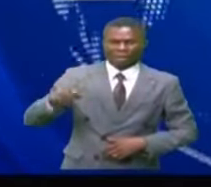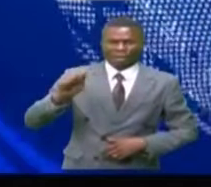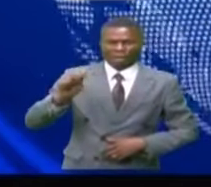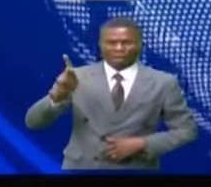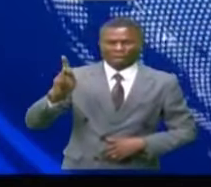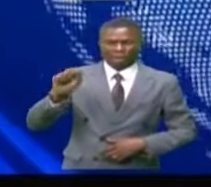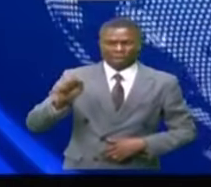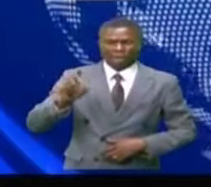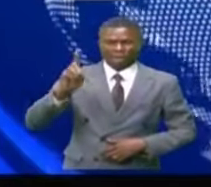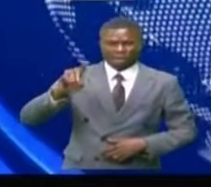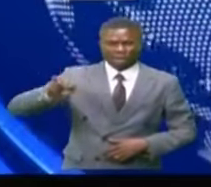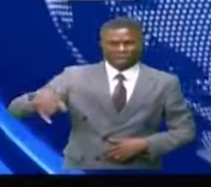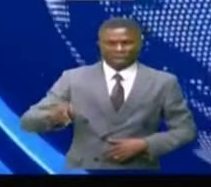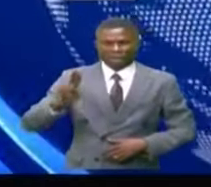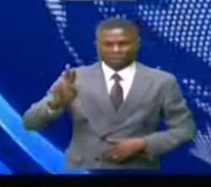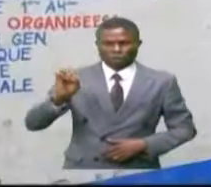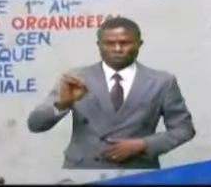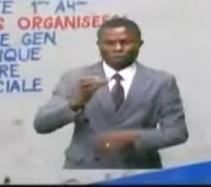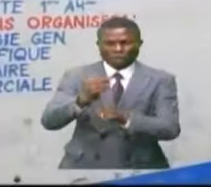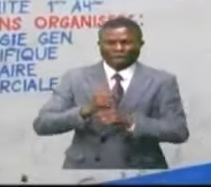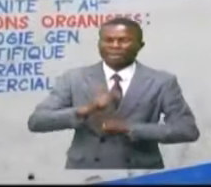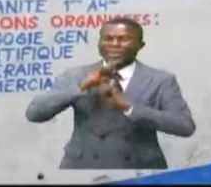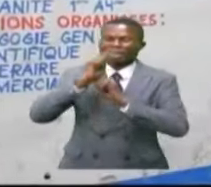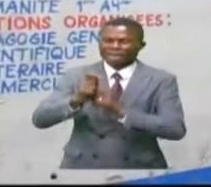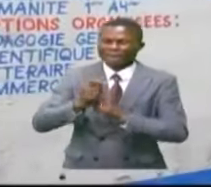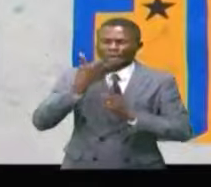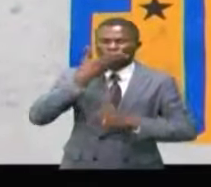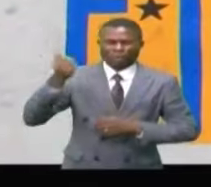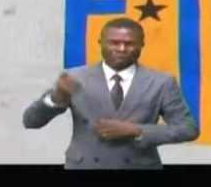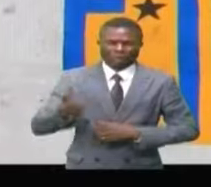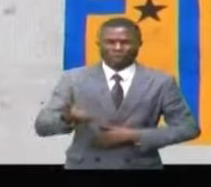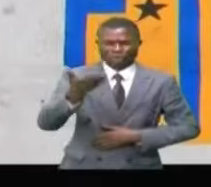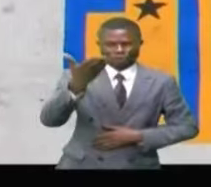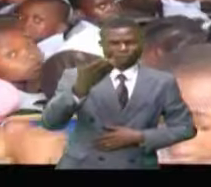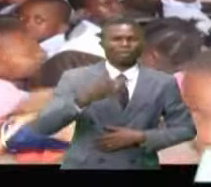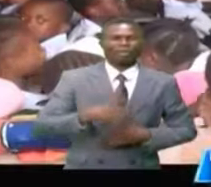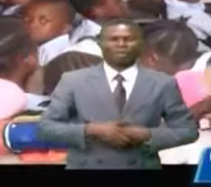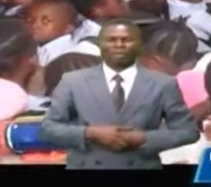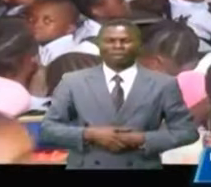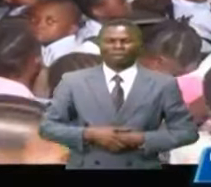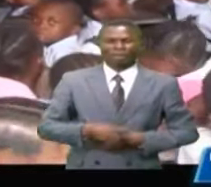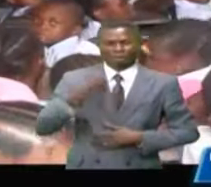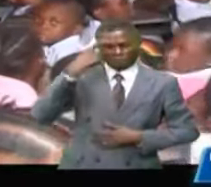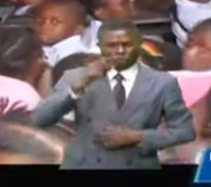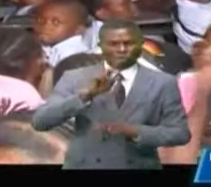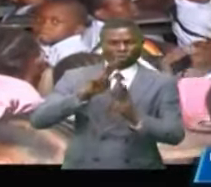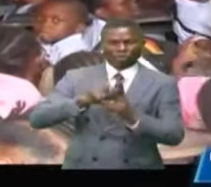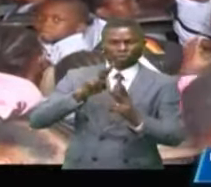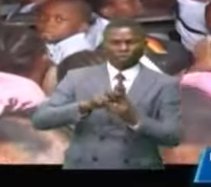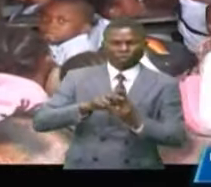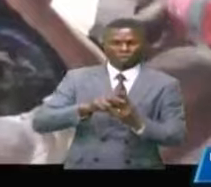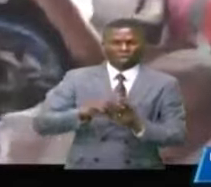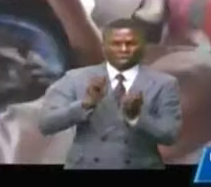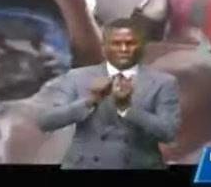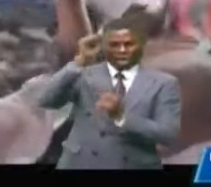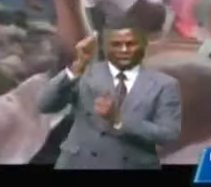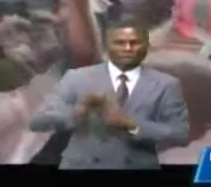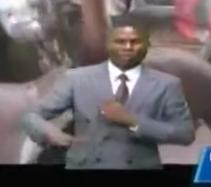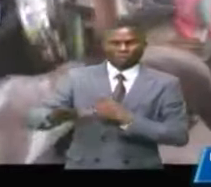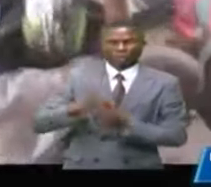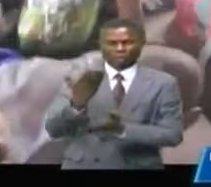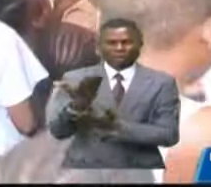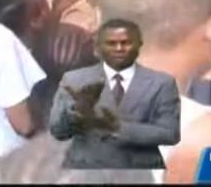reçu une assistance humanitaire. Le soutien à l'éducation des enfants pour pouvoir préserver l'avenir du pays implique